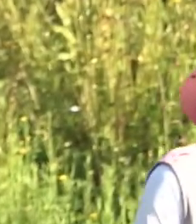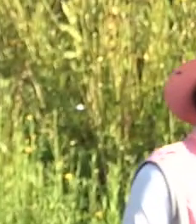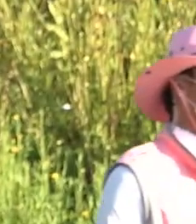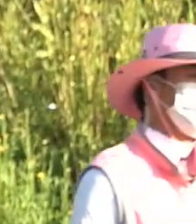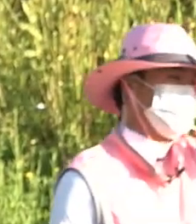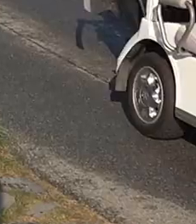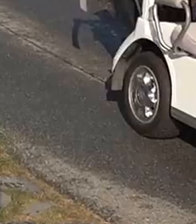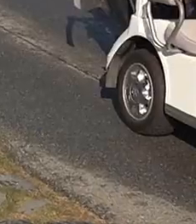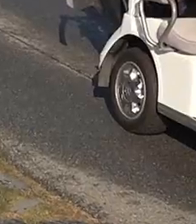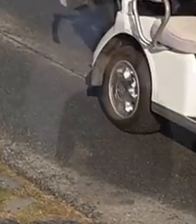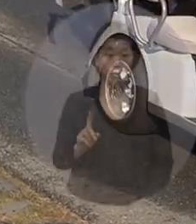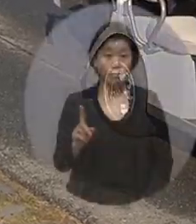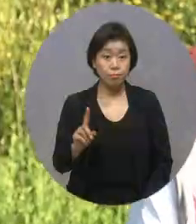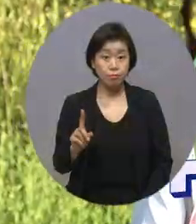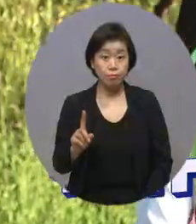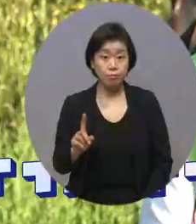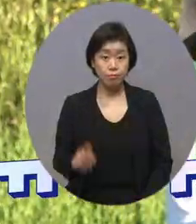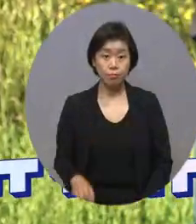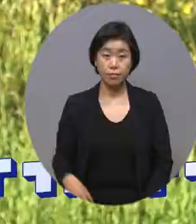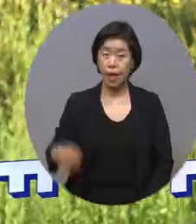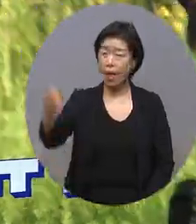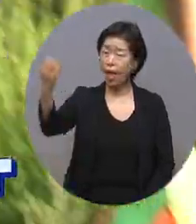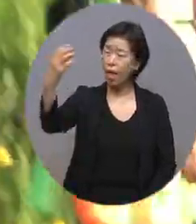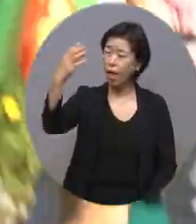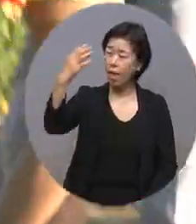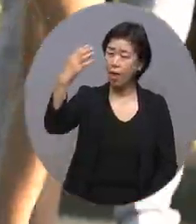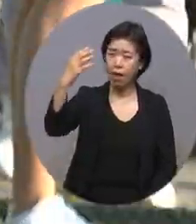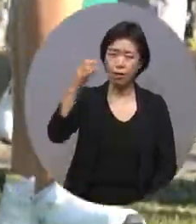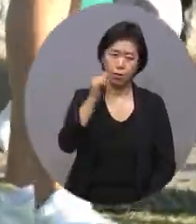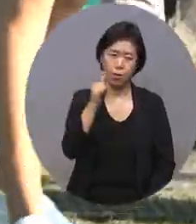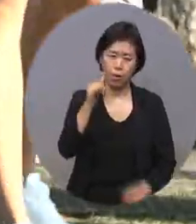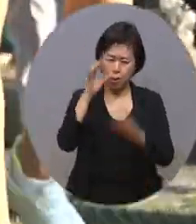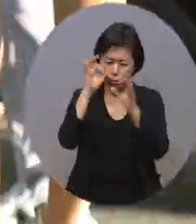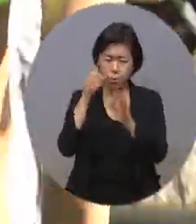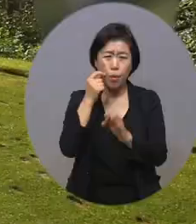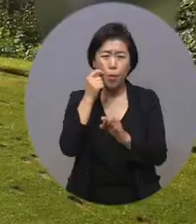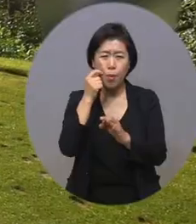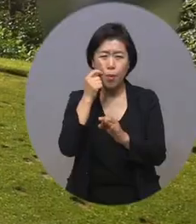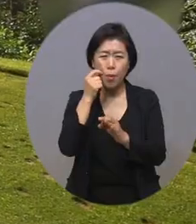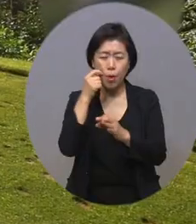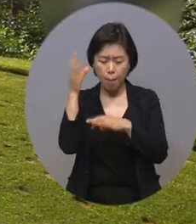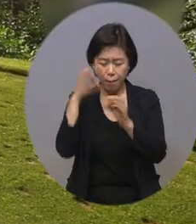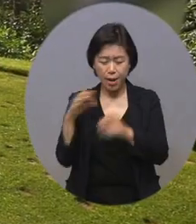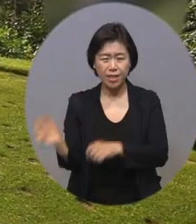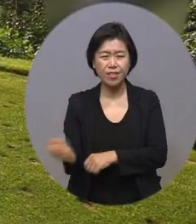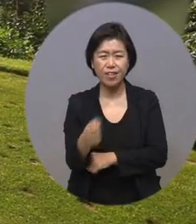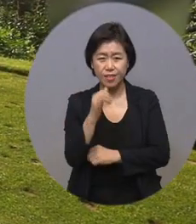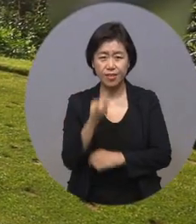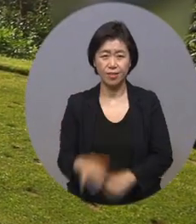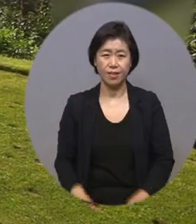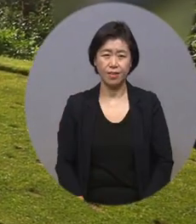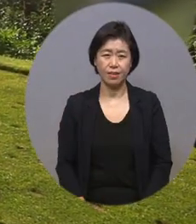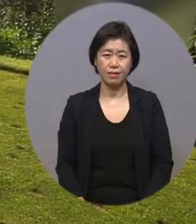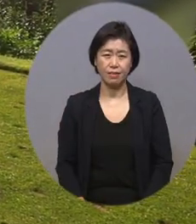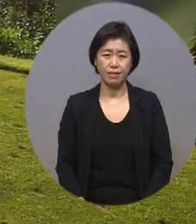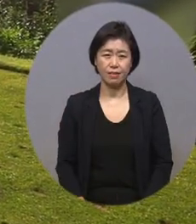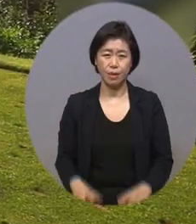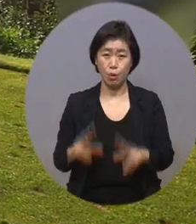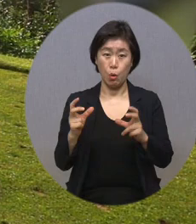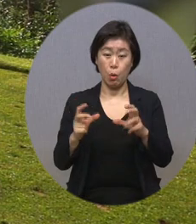어? 때문에. 갔나? 아. 잘하면 벙커에 있을 것 같긴 한데.